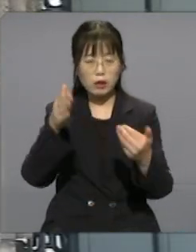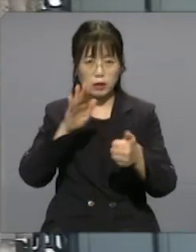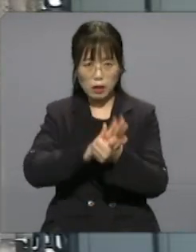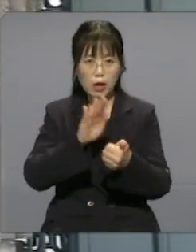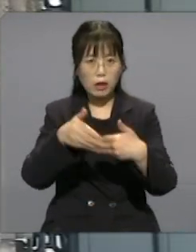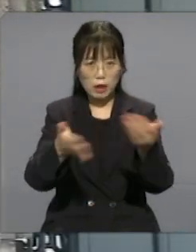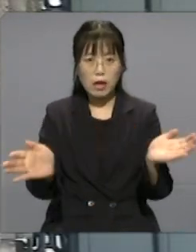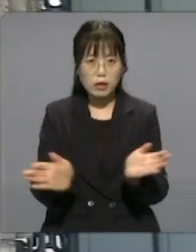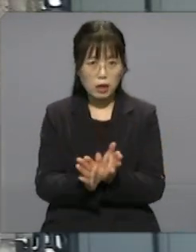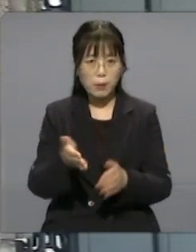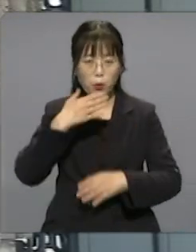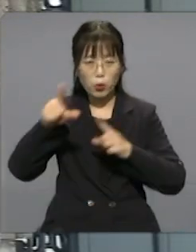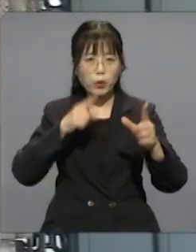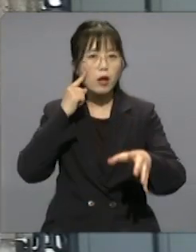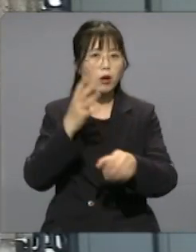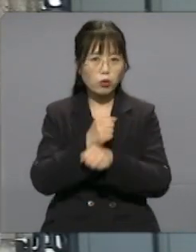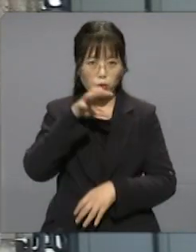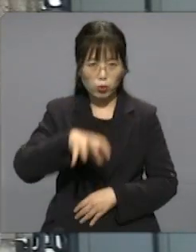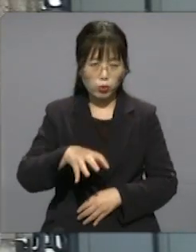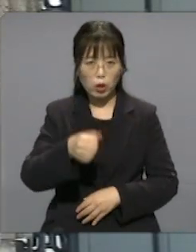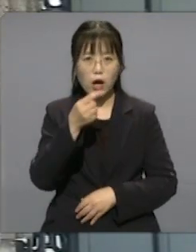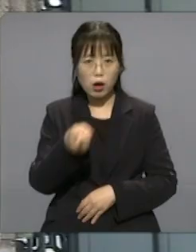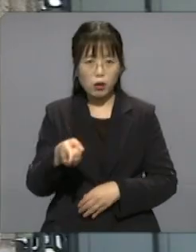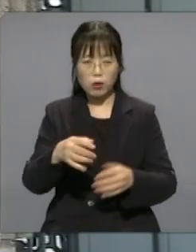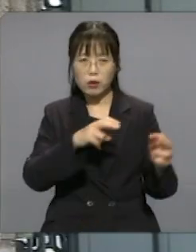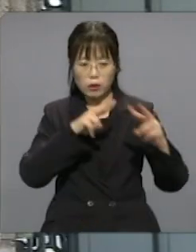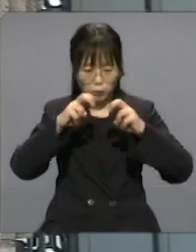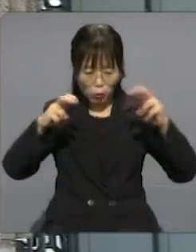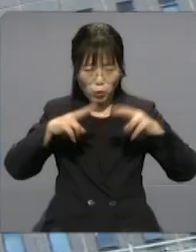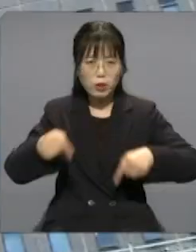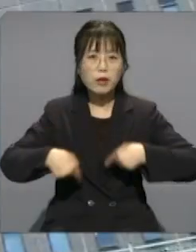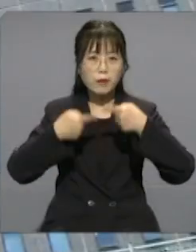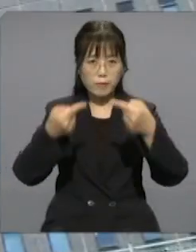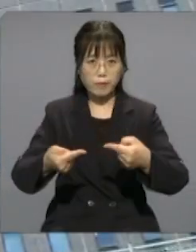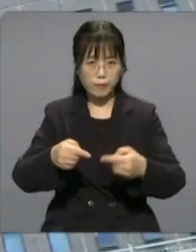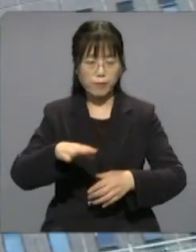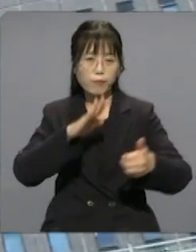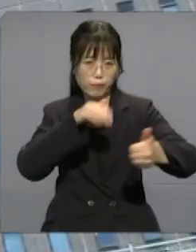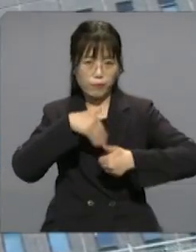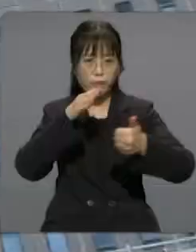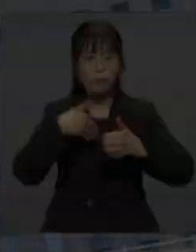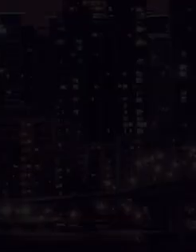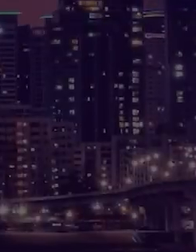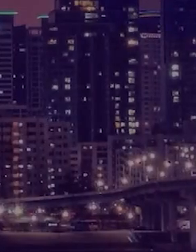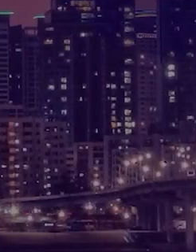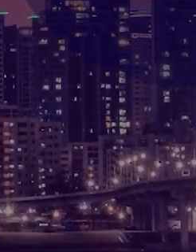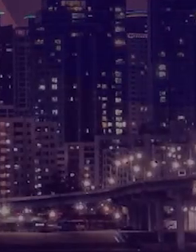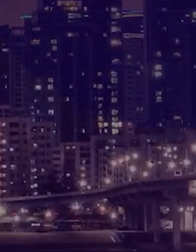관계자 김모 씨와 캠프 관계자 허모 씨를 포렌식 참관에 연이틀 불렀습니다.